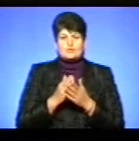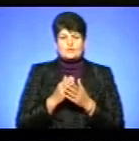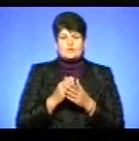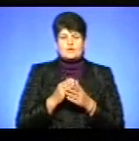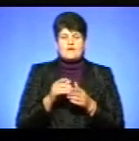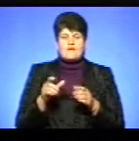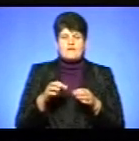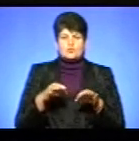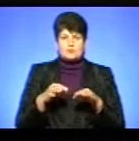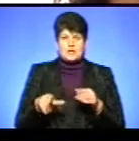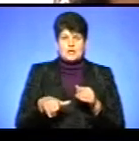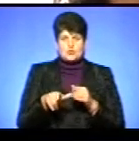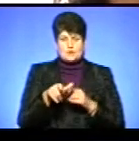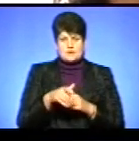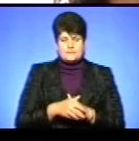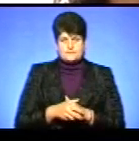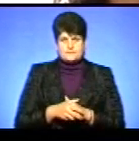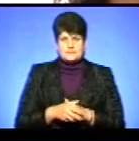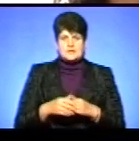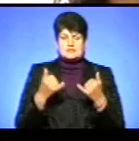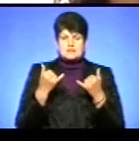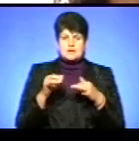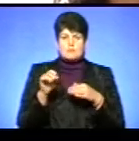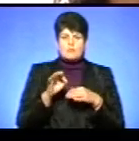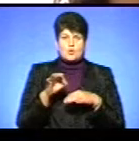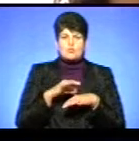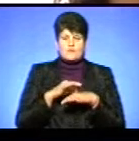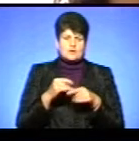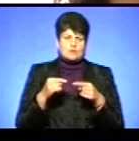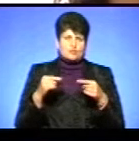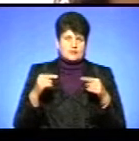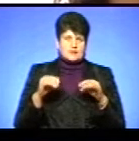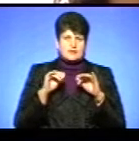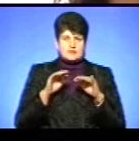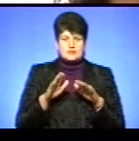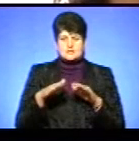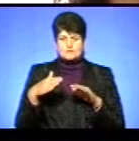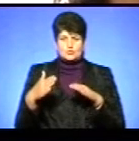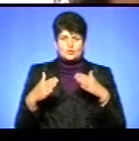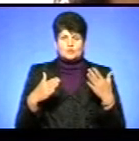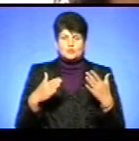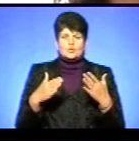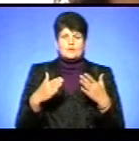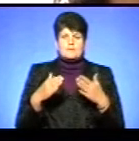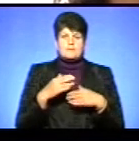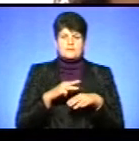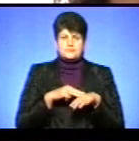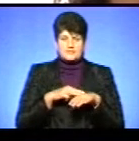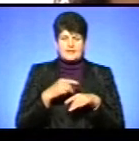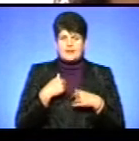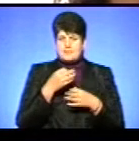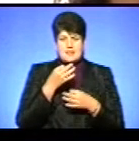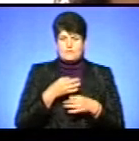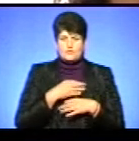нам повідомила таке. Наразі про проведення будь-яких дій з боку правоохоронних органів нам офіційно не